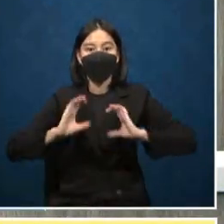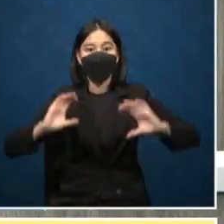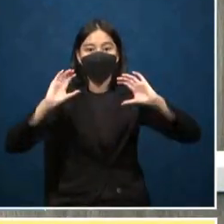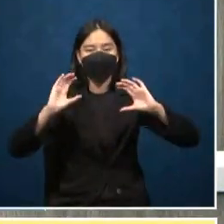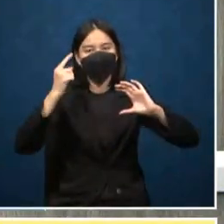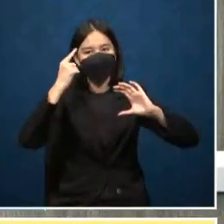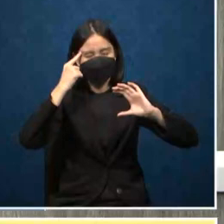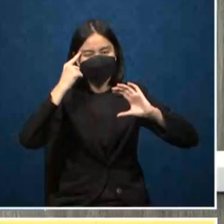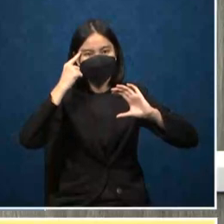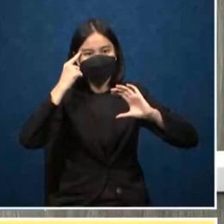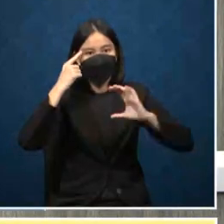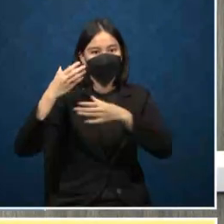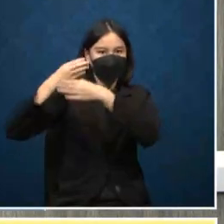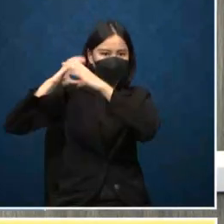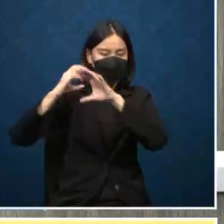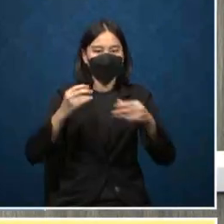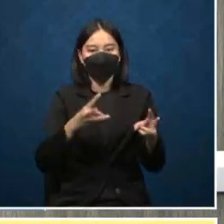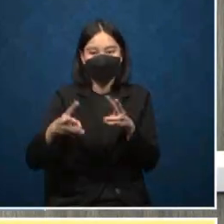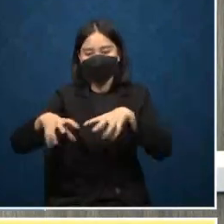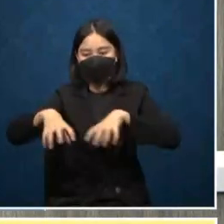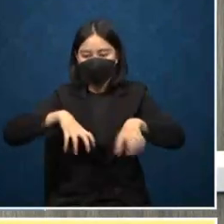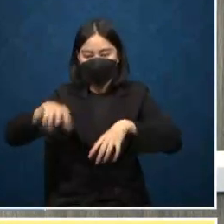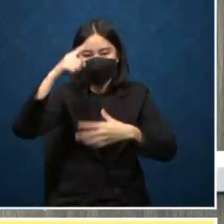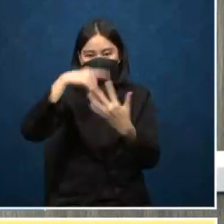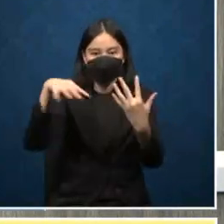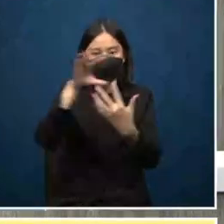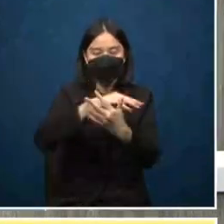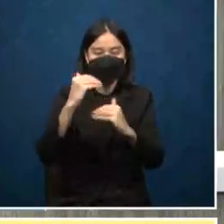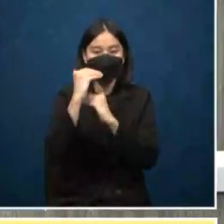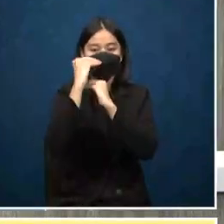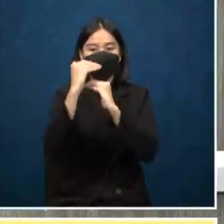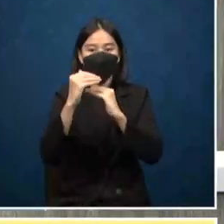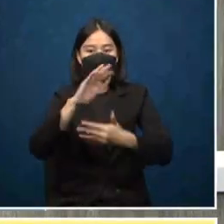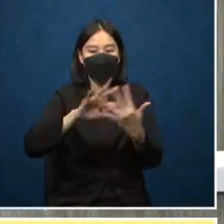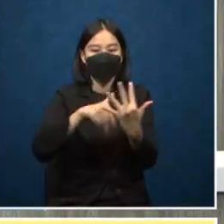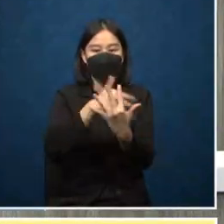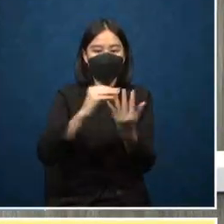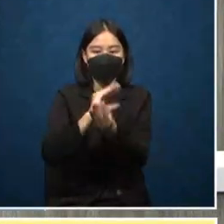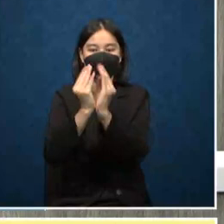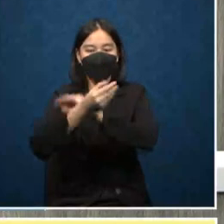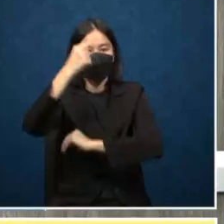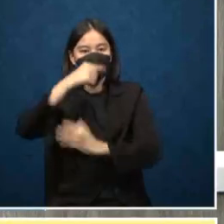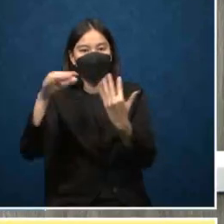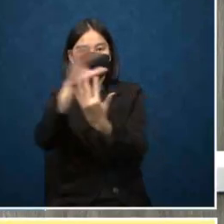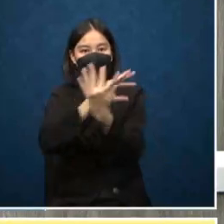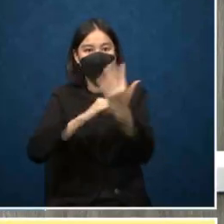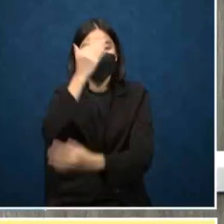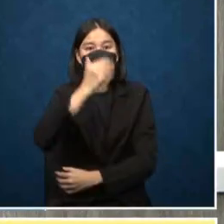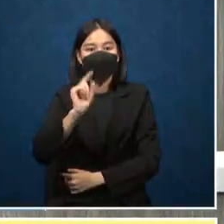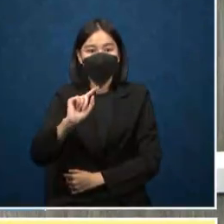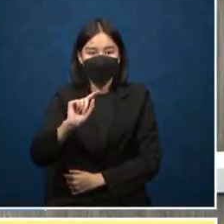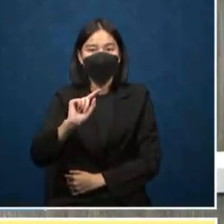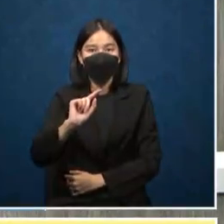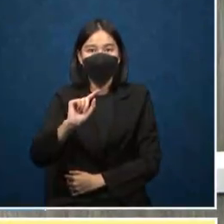ทบทวนการบริหารราชการแผ่นดินตามที่กำหนดไว้ในแผนปฏิรูปประเทศเพื่อมิให้มีช่องว่